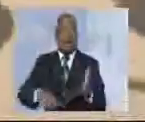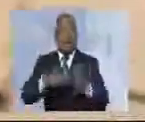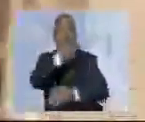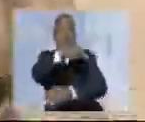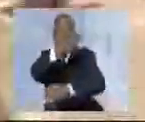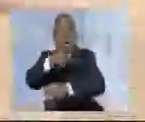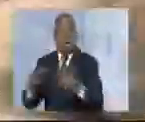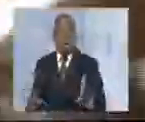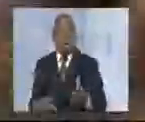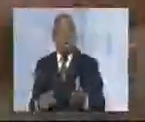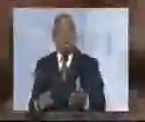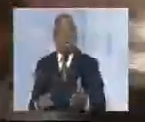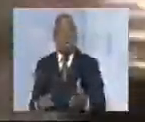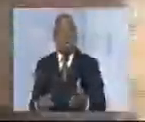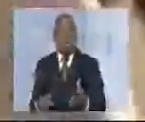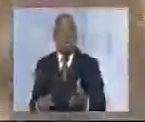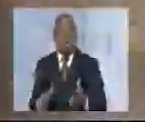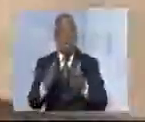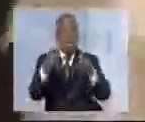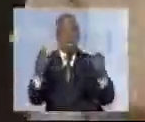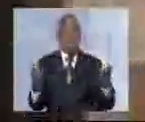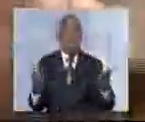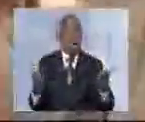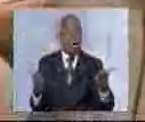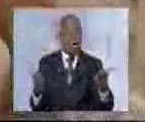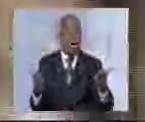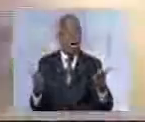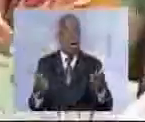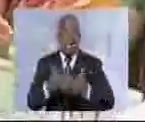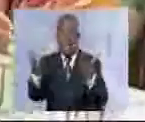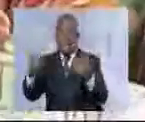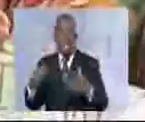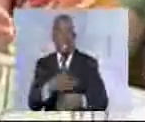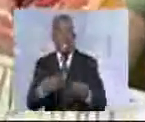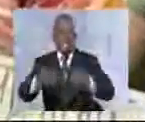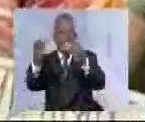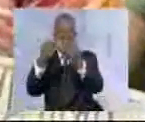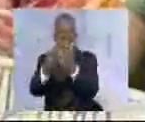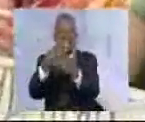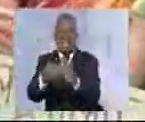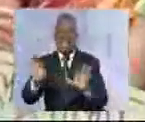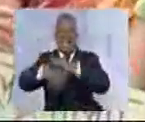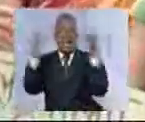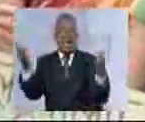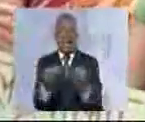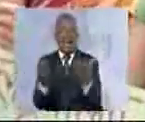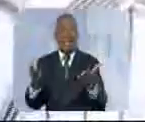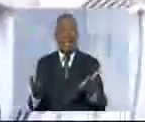police, accusée d'avoir voulu acheter le silence de la famille contre 2000 roupies, 28 dollars.